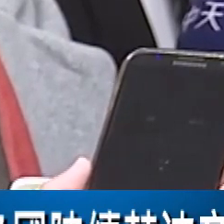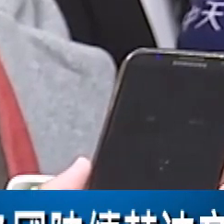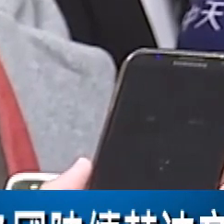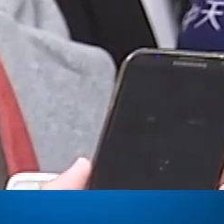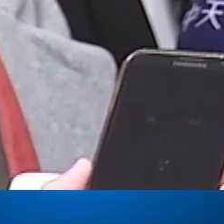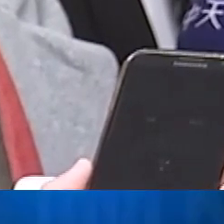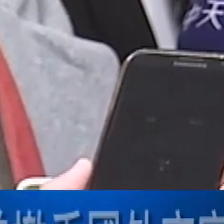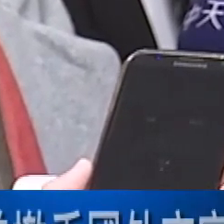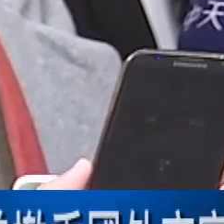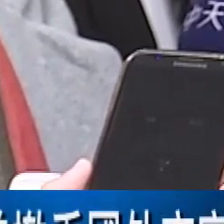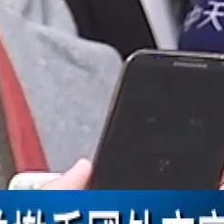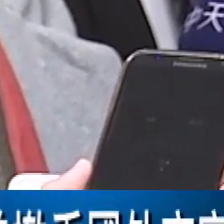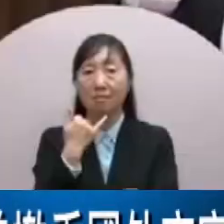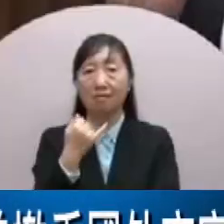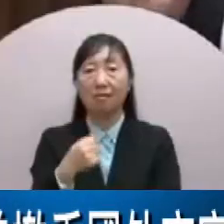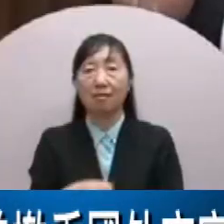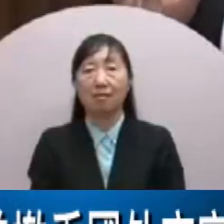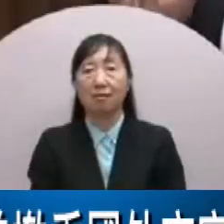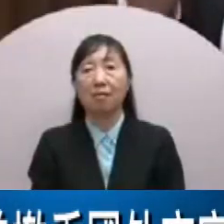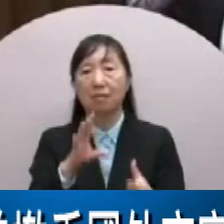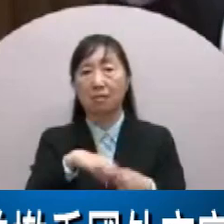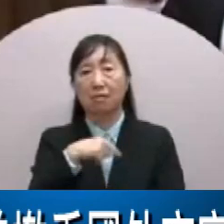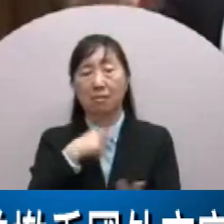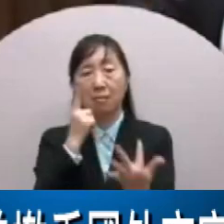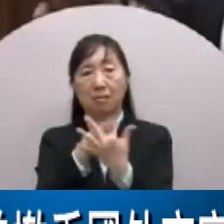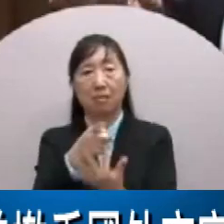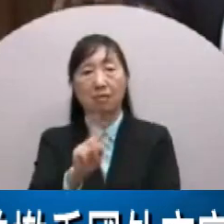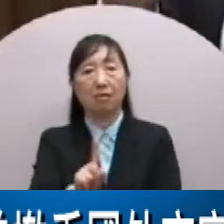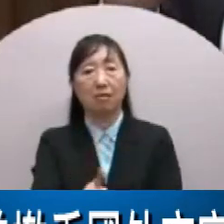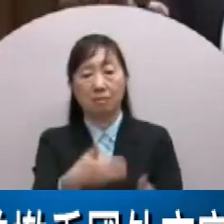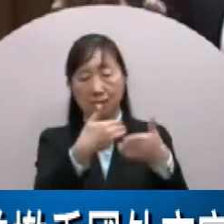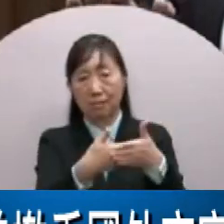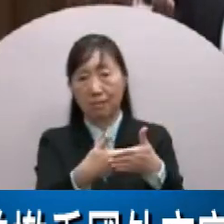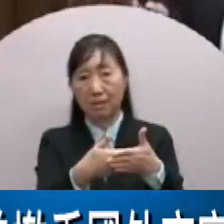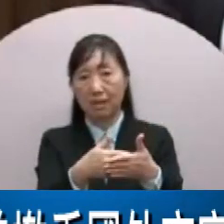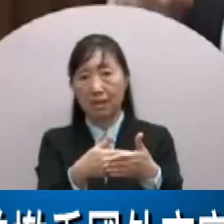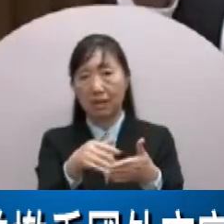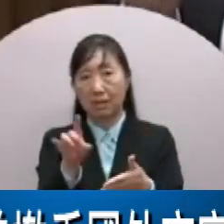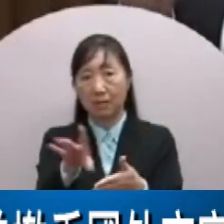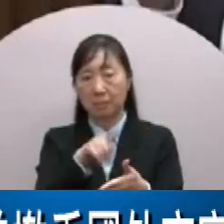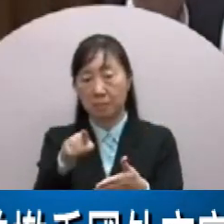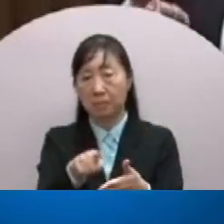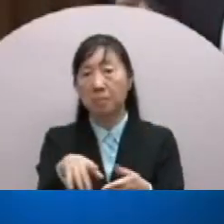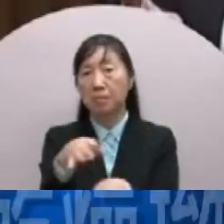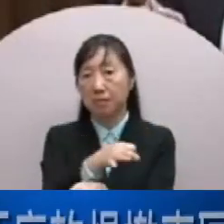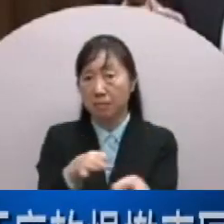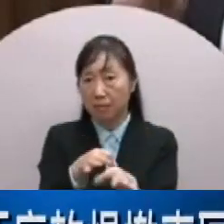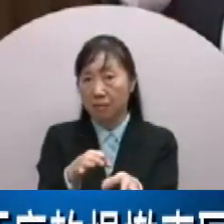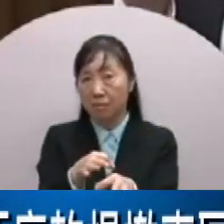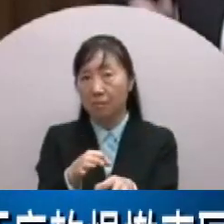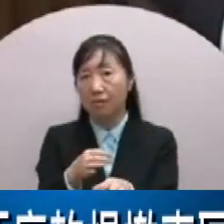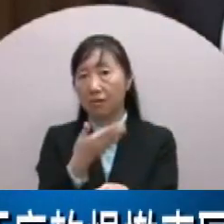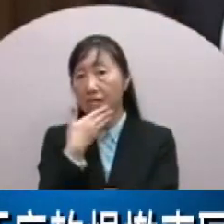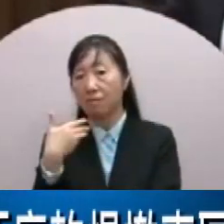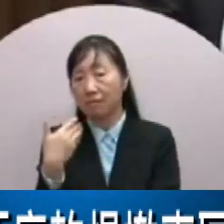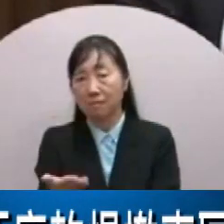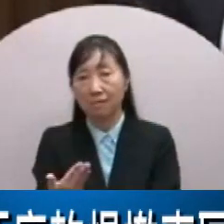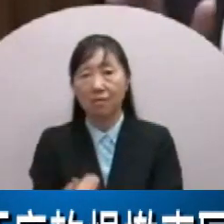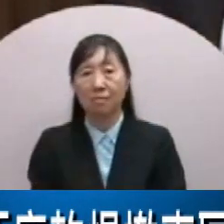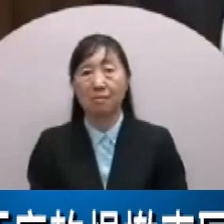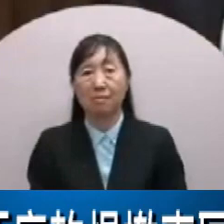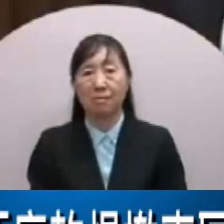是跟中国一起的共犯。中国利用经济或者利用利益